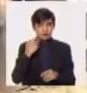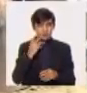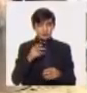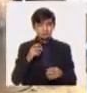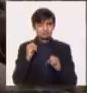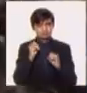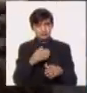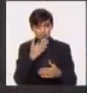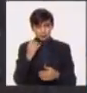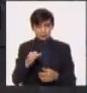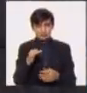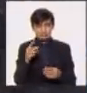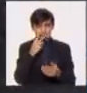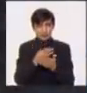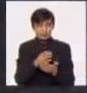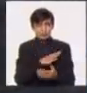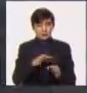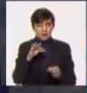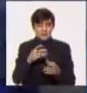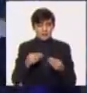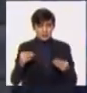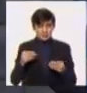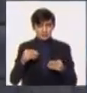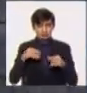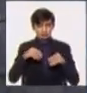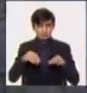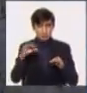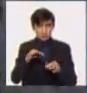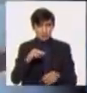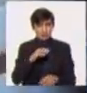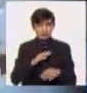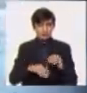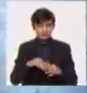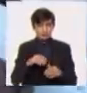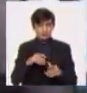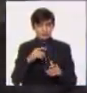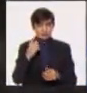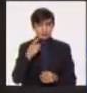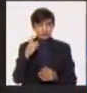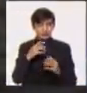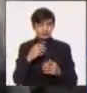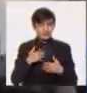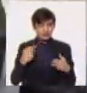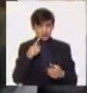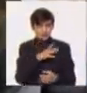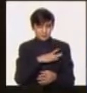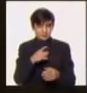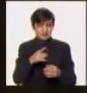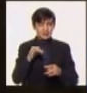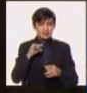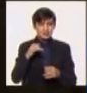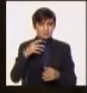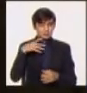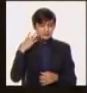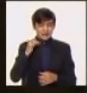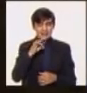жатқаны қызметті көрсетін мекеме көктемгі егіс жұмыстарымен қолдары босамай жатыр дейді малдың иесі. Ал әкімдік өкілі былтыр